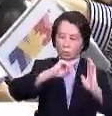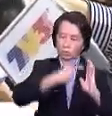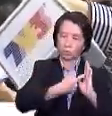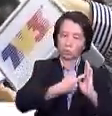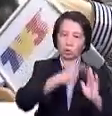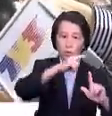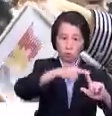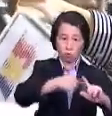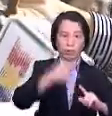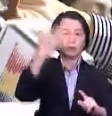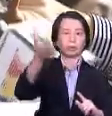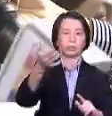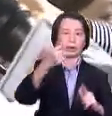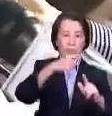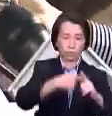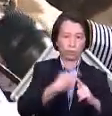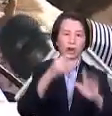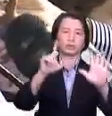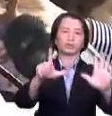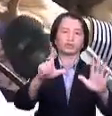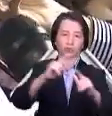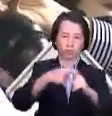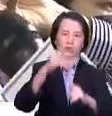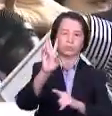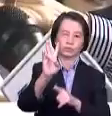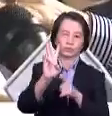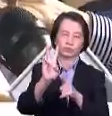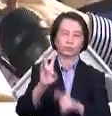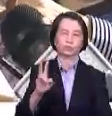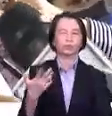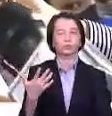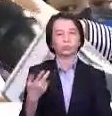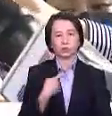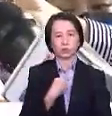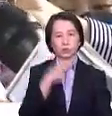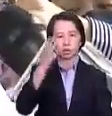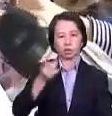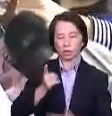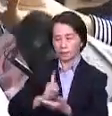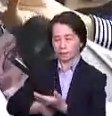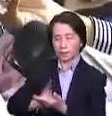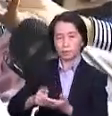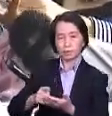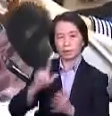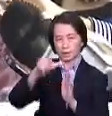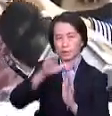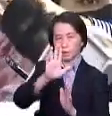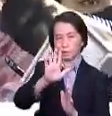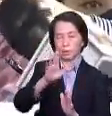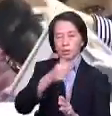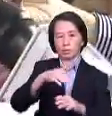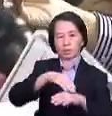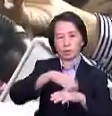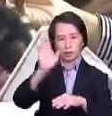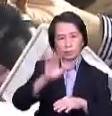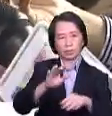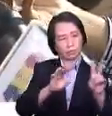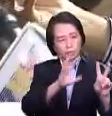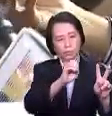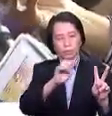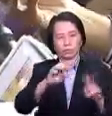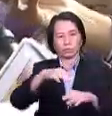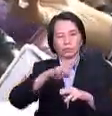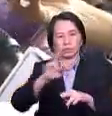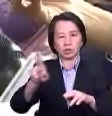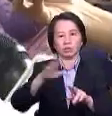pada bulan depan, bulan Julai. Kita akan bincang selepas ini, tapi jangkakan lebih daripada 200,000